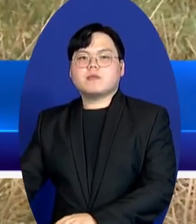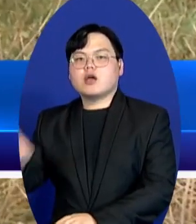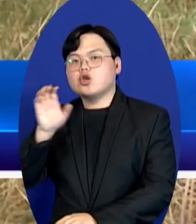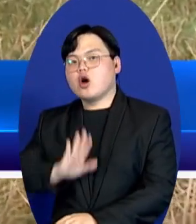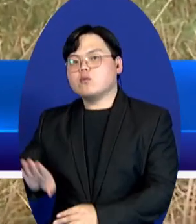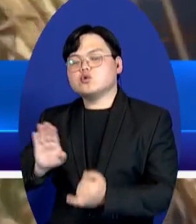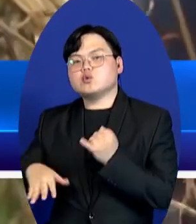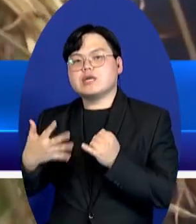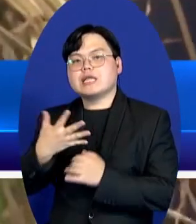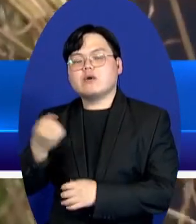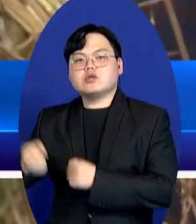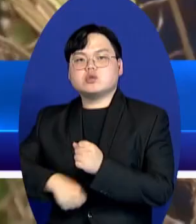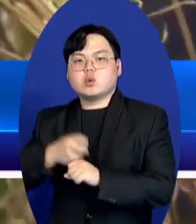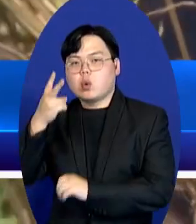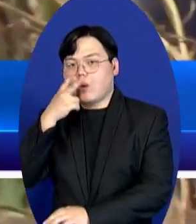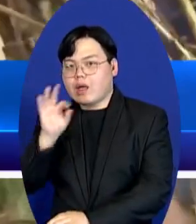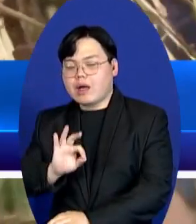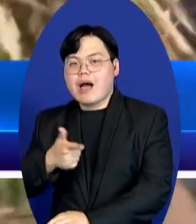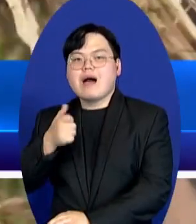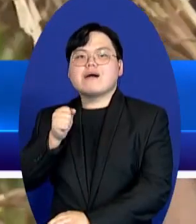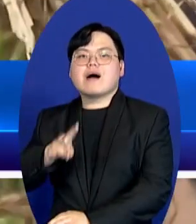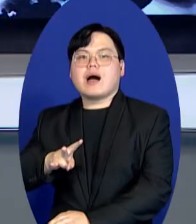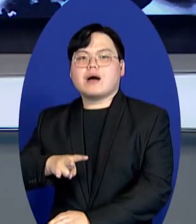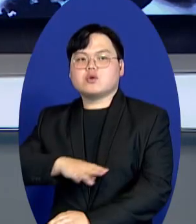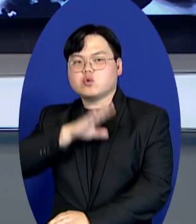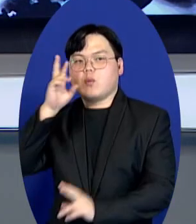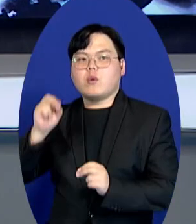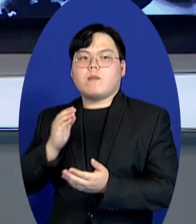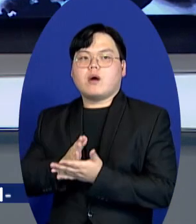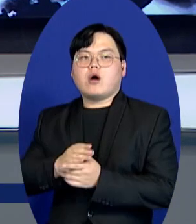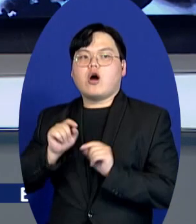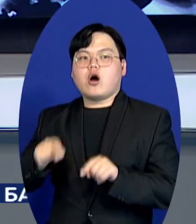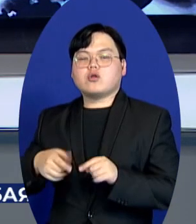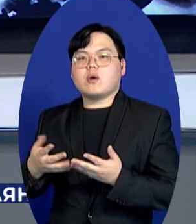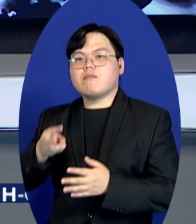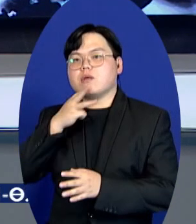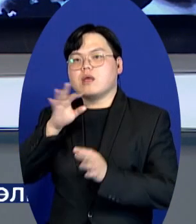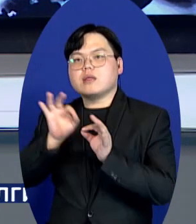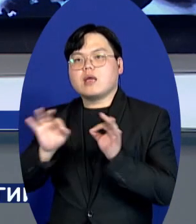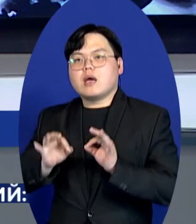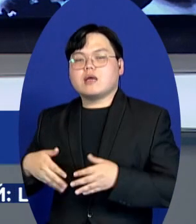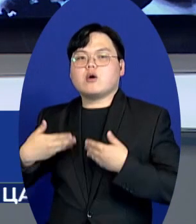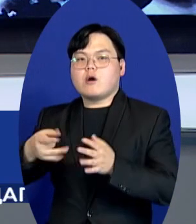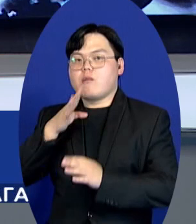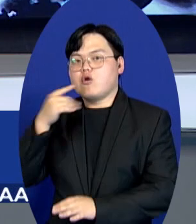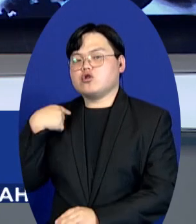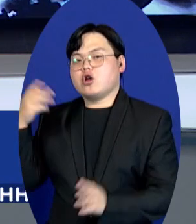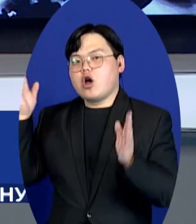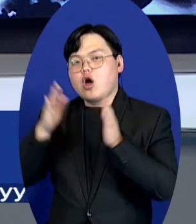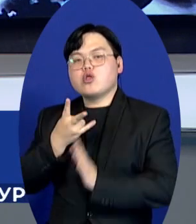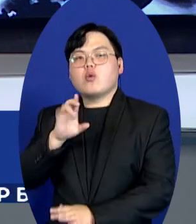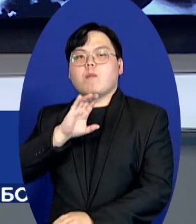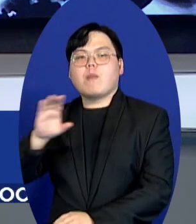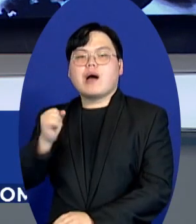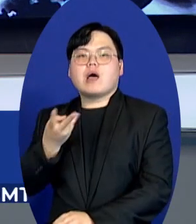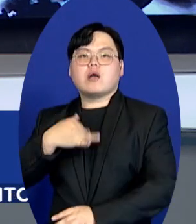Европ сүүлийн 500 жилд үзэгдээгүй гантай зам болж байна. Одоо эдгээр мэдээний дэлгэрэнгүй хүргэе. Өчтөр орой нэгдсэн улсын байгууллагын